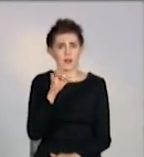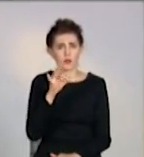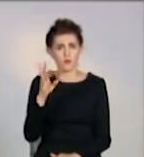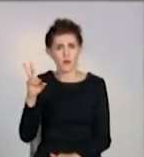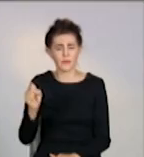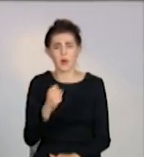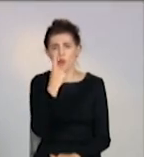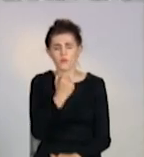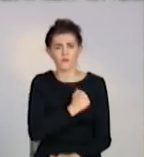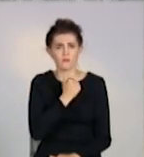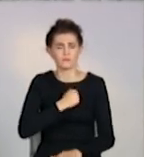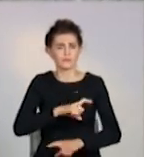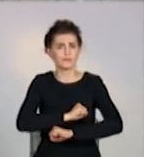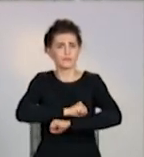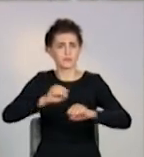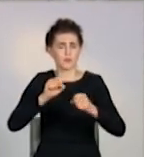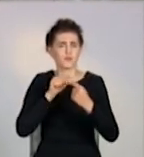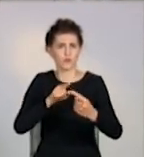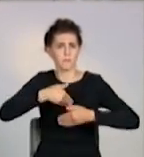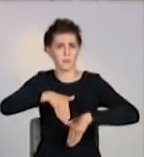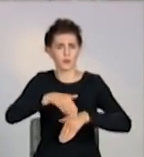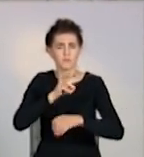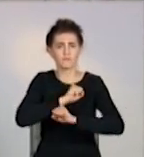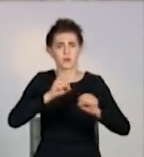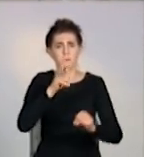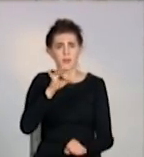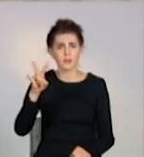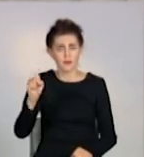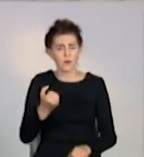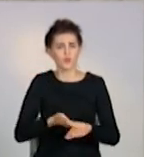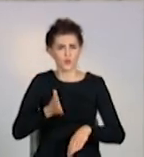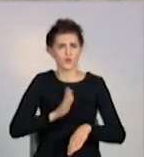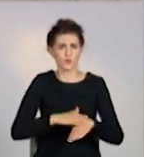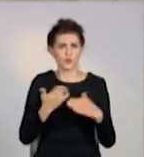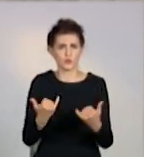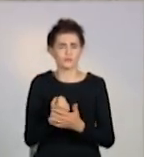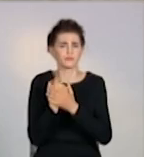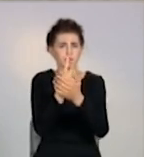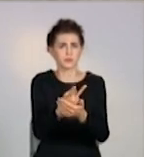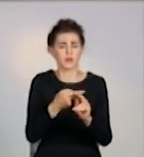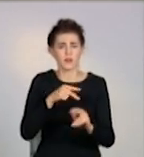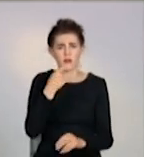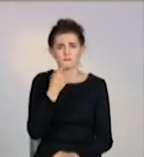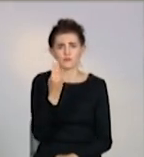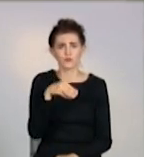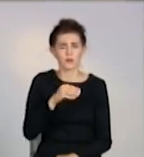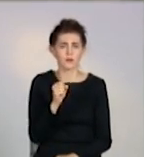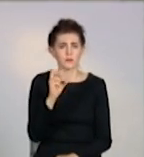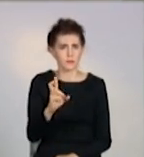армієць підірвався на протипіхотній міні. Стан його здоров'я тяжкий. Про це повідомляє штаб Об'єднаних сил.